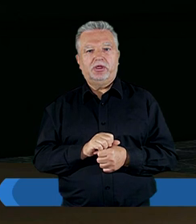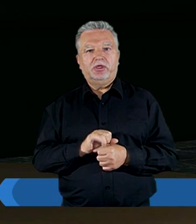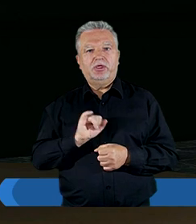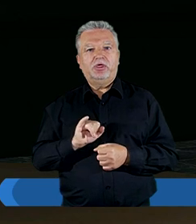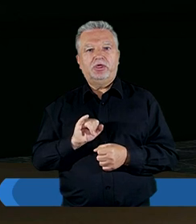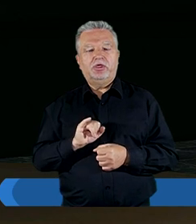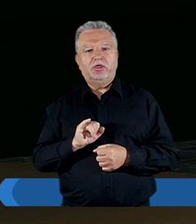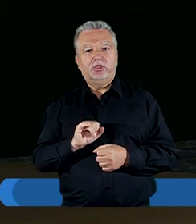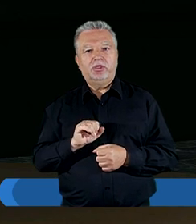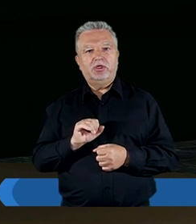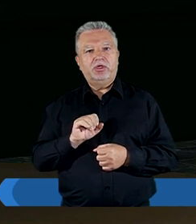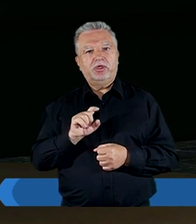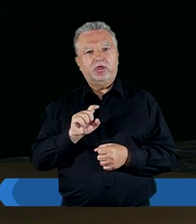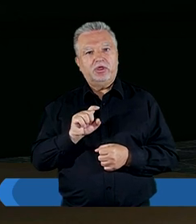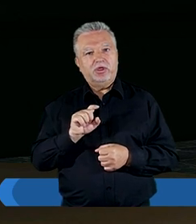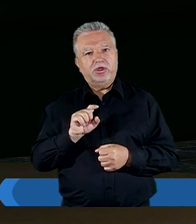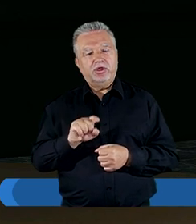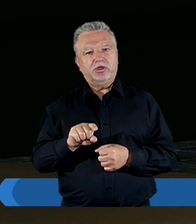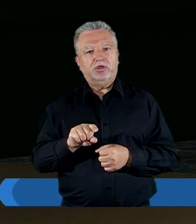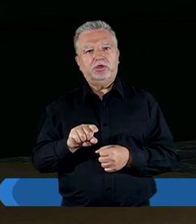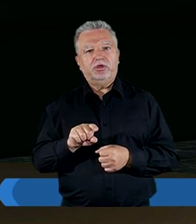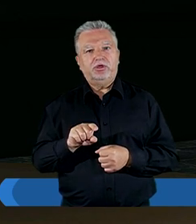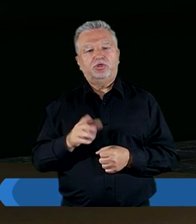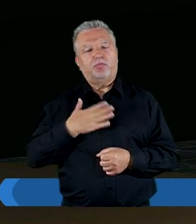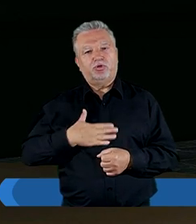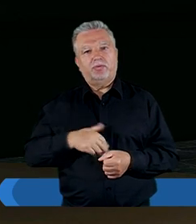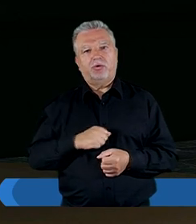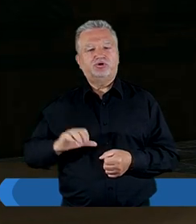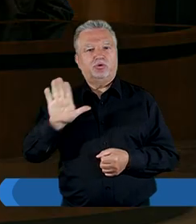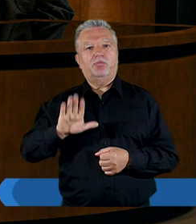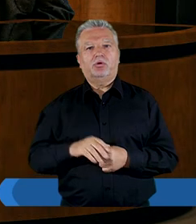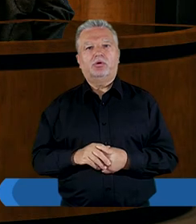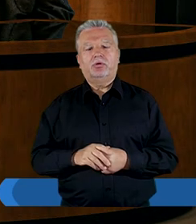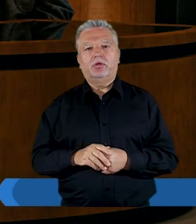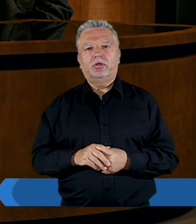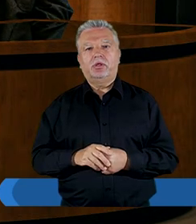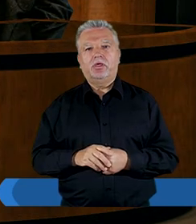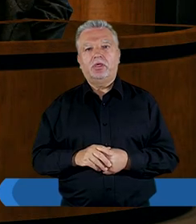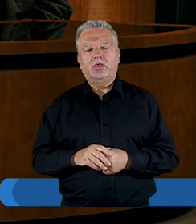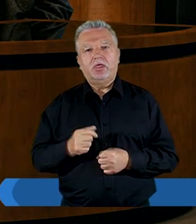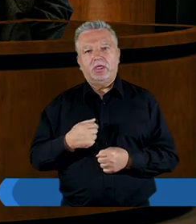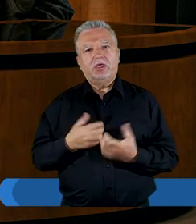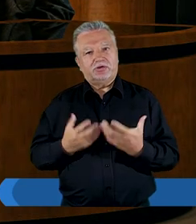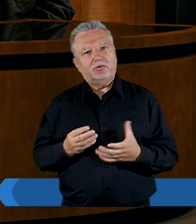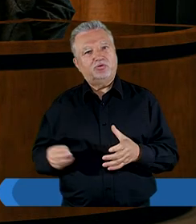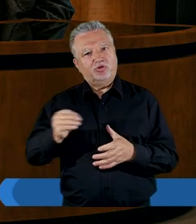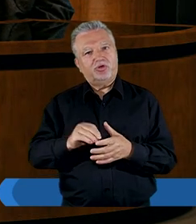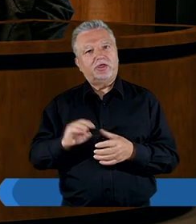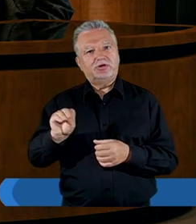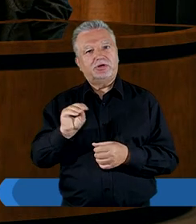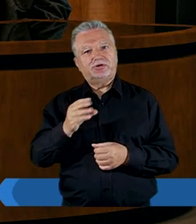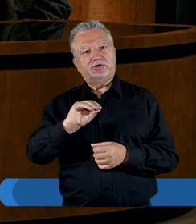no, tak prowadzony, żeby Bóg nie miał do niego żadnych zastrzeżeń. Ja bym jeszcze do tej charakterystyki dodał to,